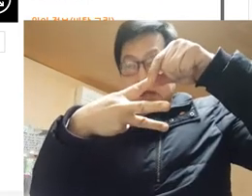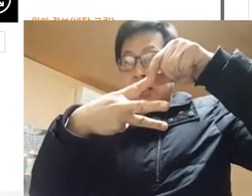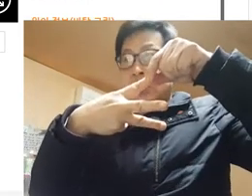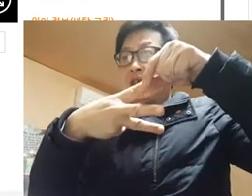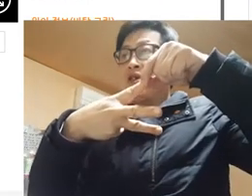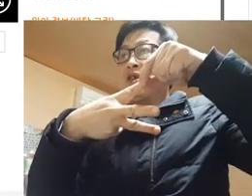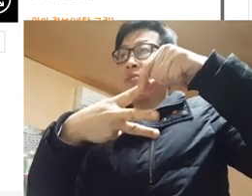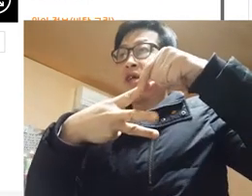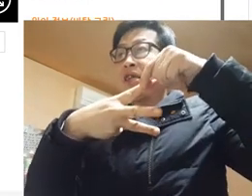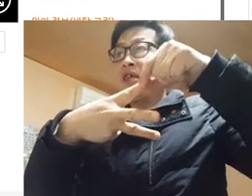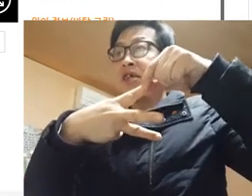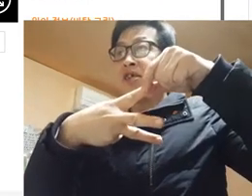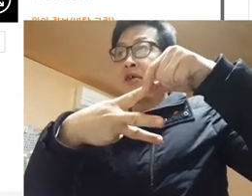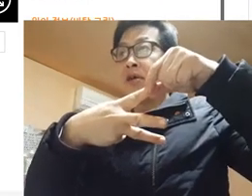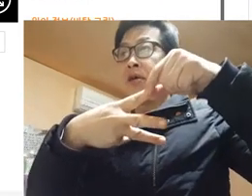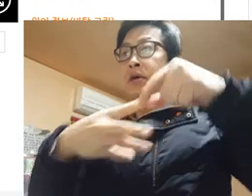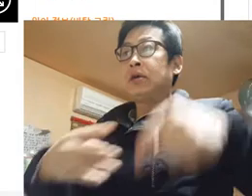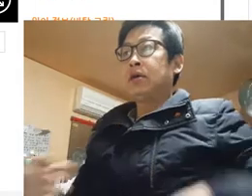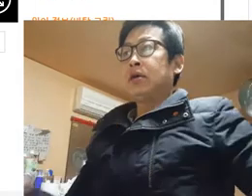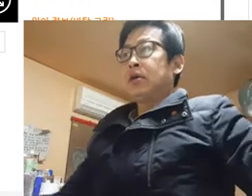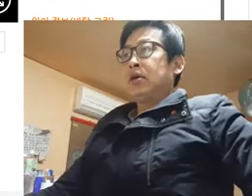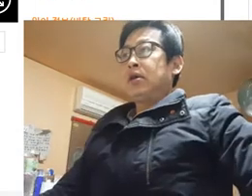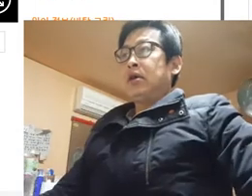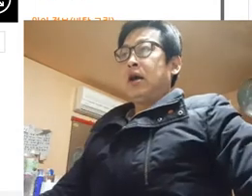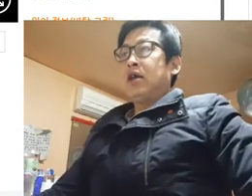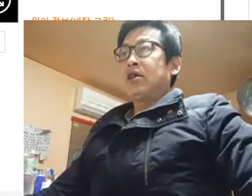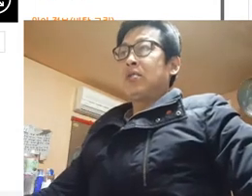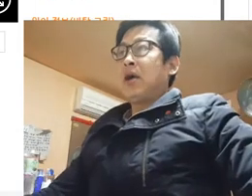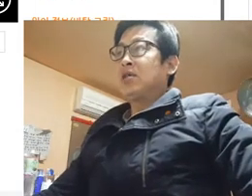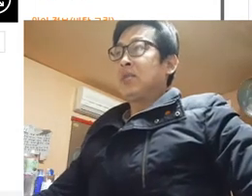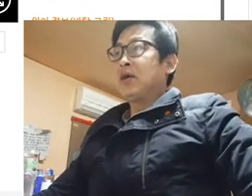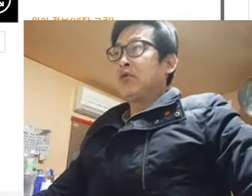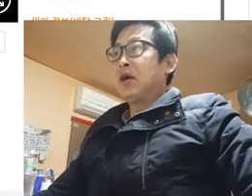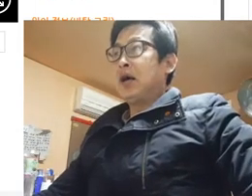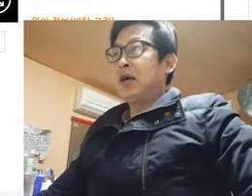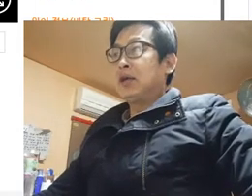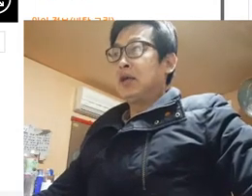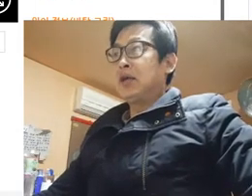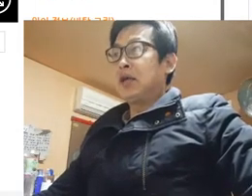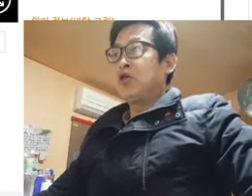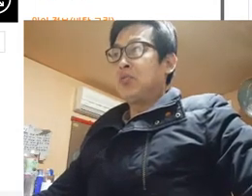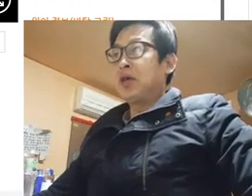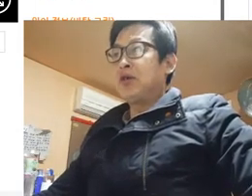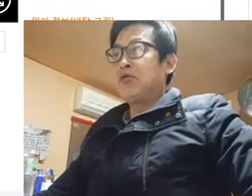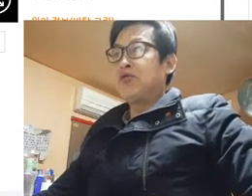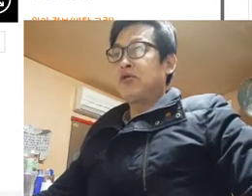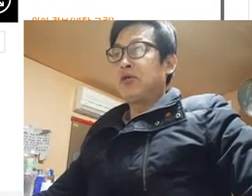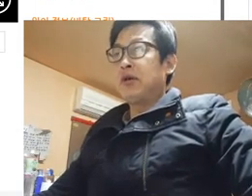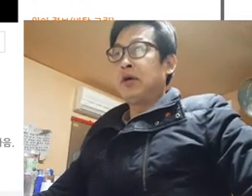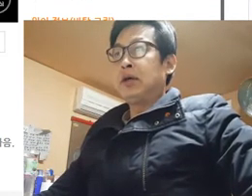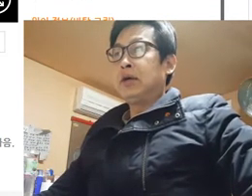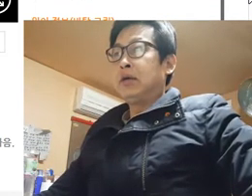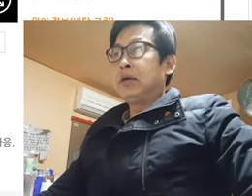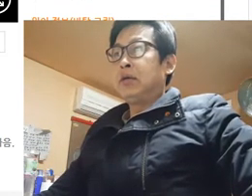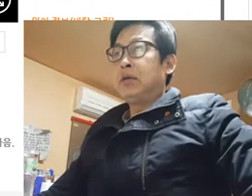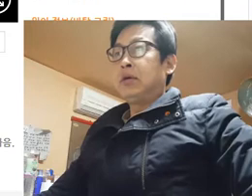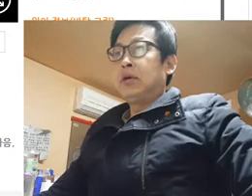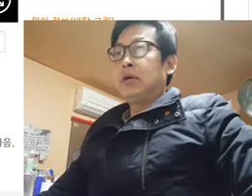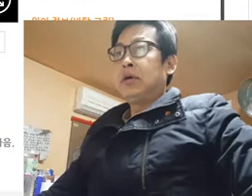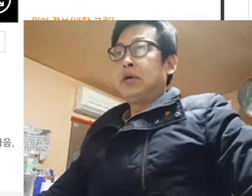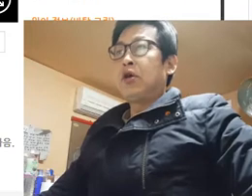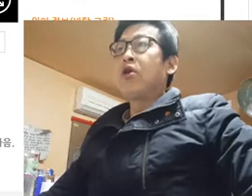실증입니다 실증 아 이게 제일 마지막이구나 제일 처음 기고군요